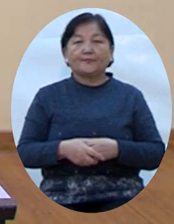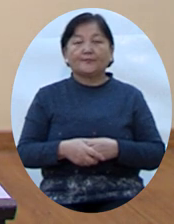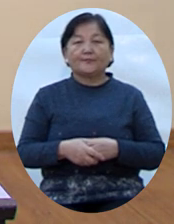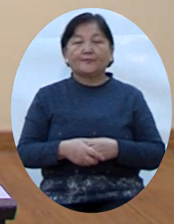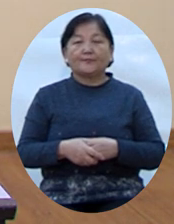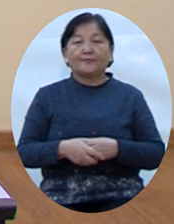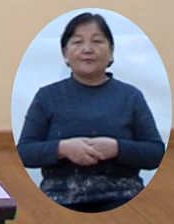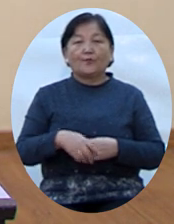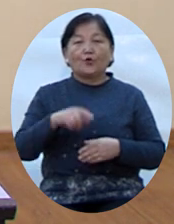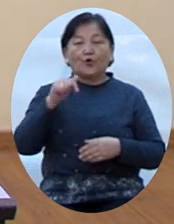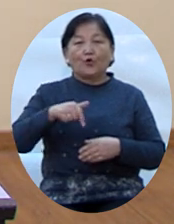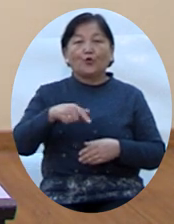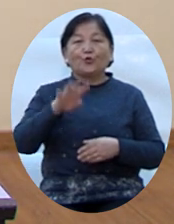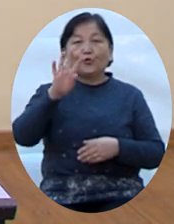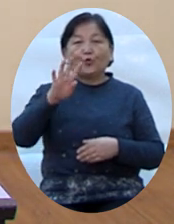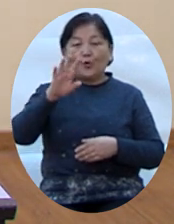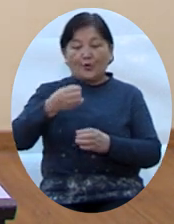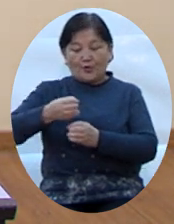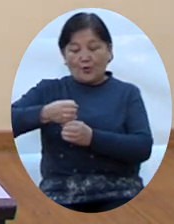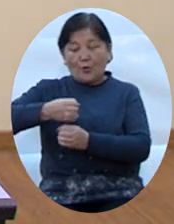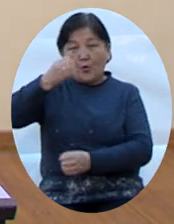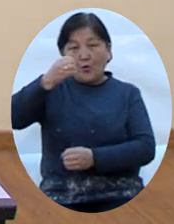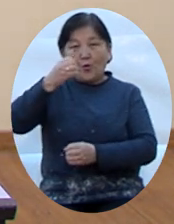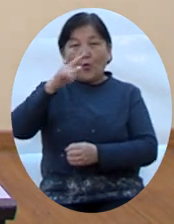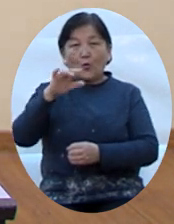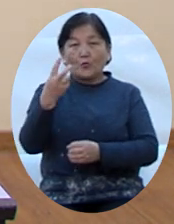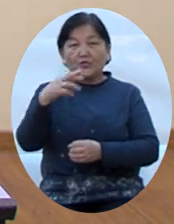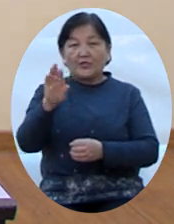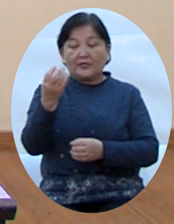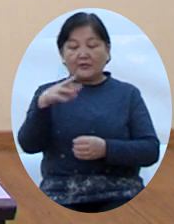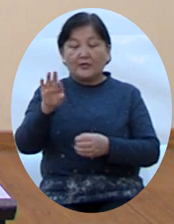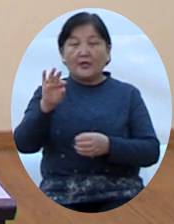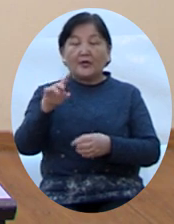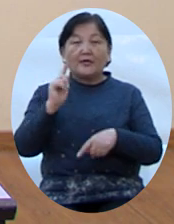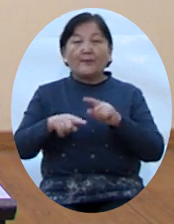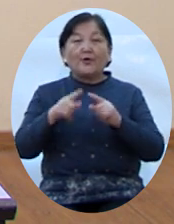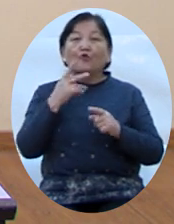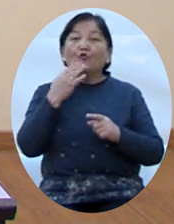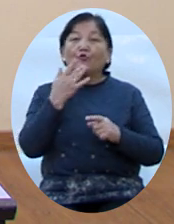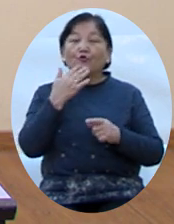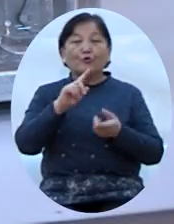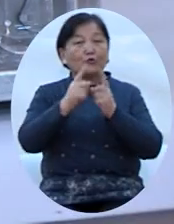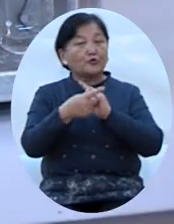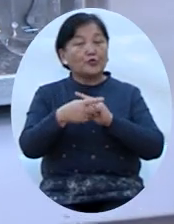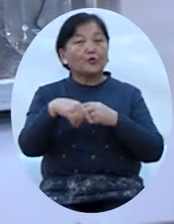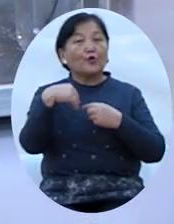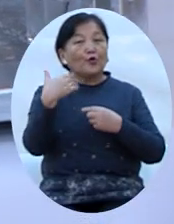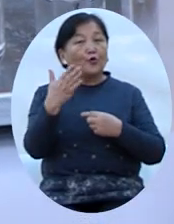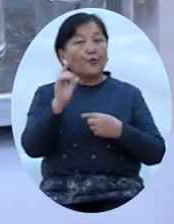За одоо 4 номерын усмалтаа дүрж тусааж